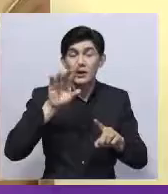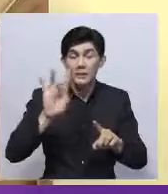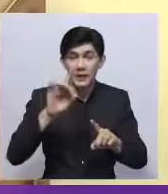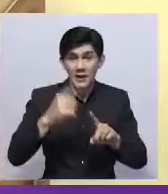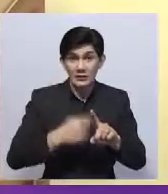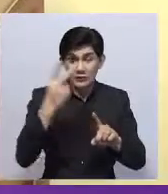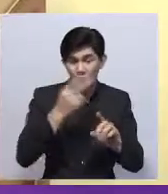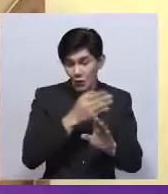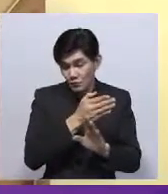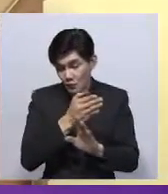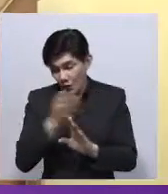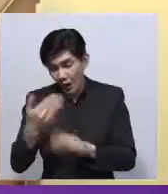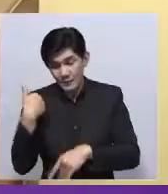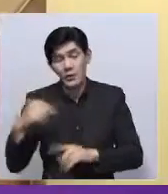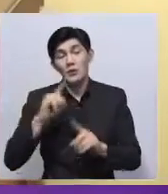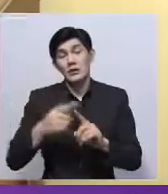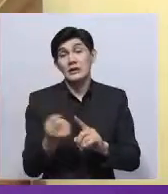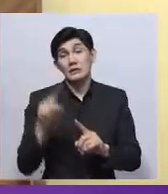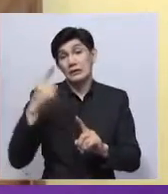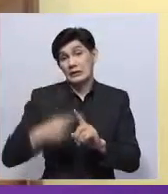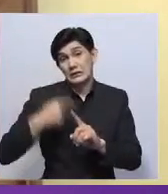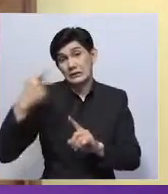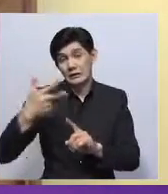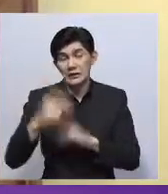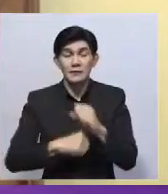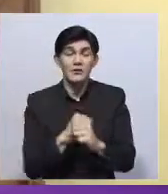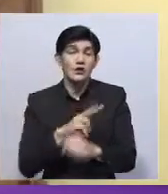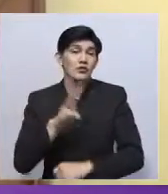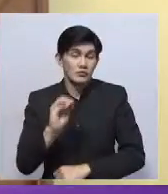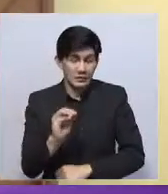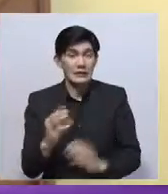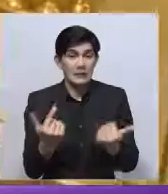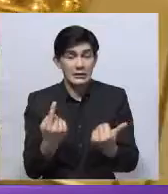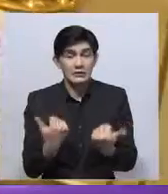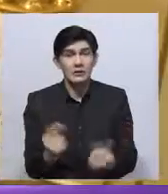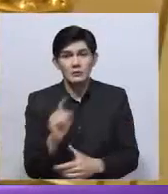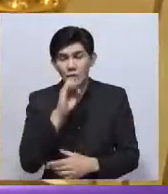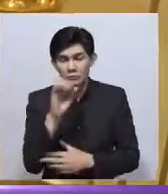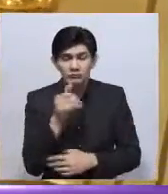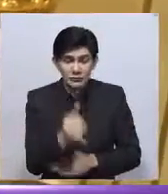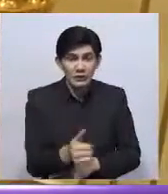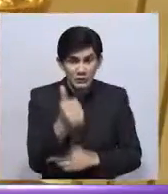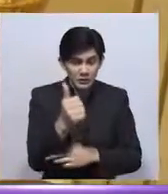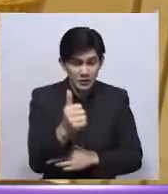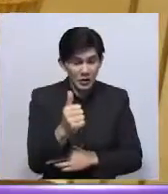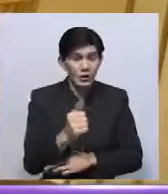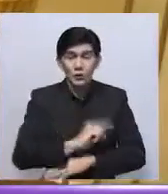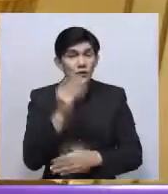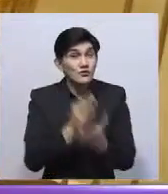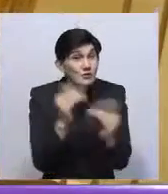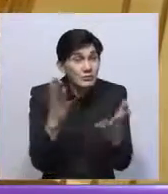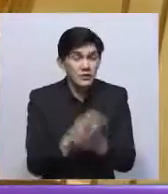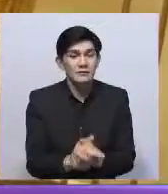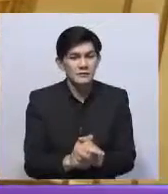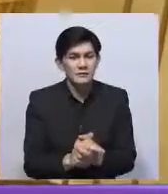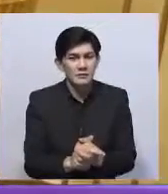ะคะก็จะยาวไปเรื่อยๆจนถึง11มีนาคม2561ย้ำอย่างนี้คุณผู้ชมไปได้ไม่เว้นวันหยุดราชการบางคนบอก